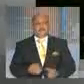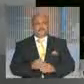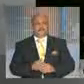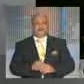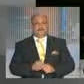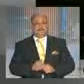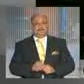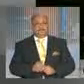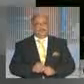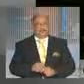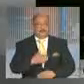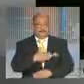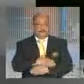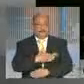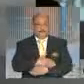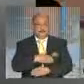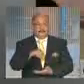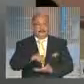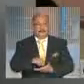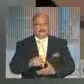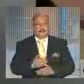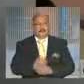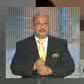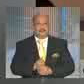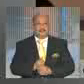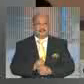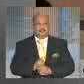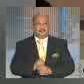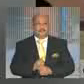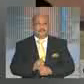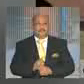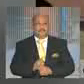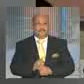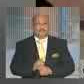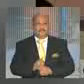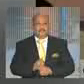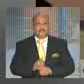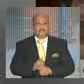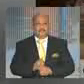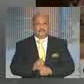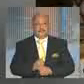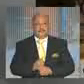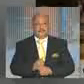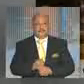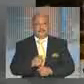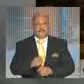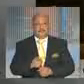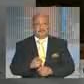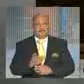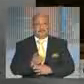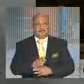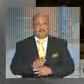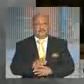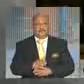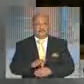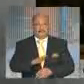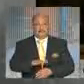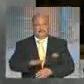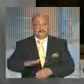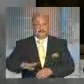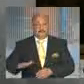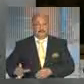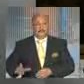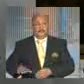تناغمت الصور الكرتونية مع النغمات كأنما في عالم سماوي، عانق الصبية فيه بيتهوفن وموزارت وغيرهم